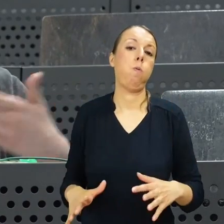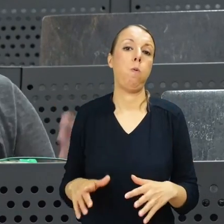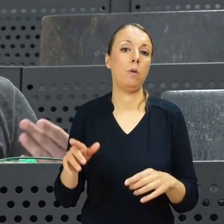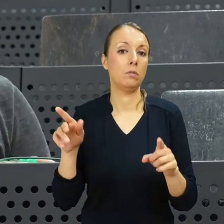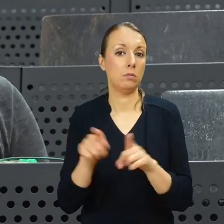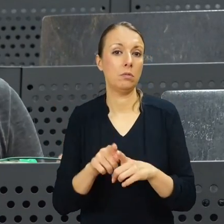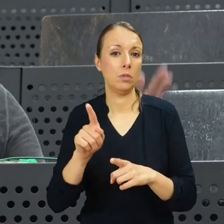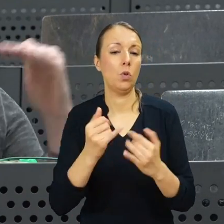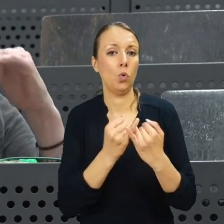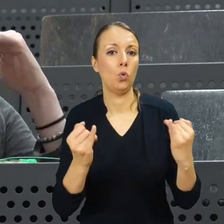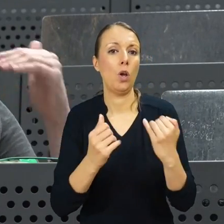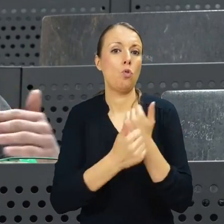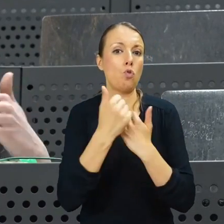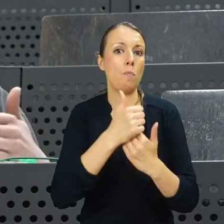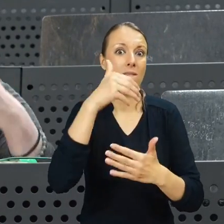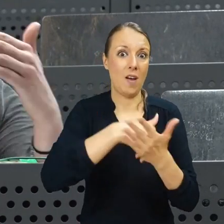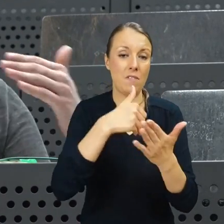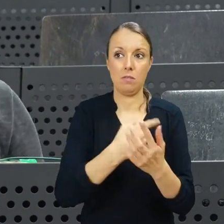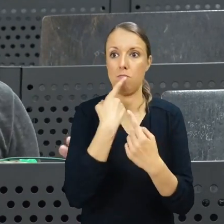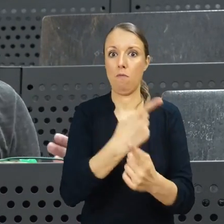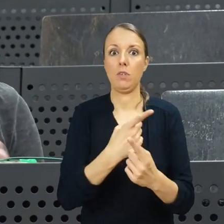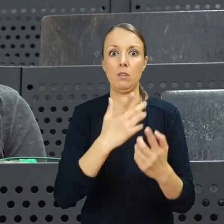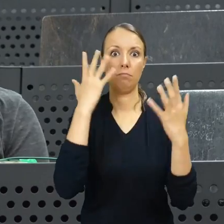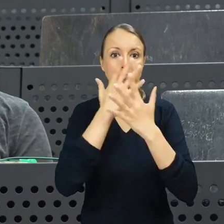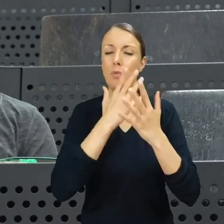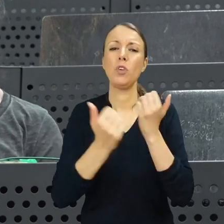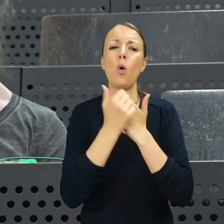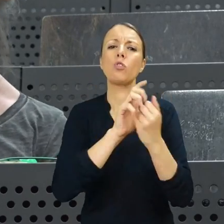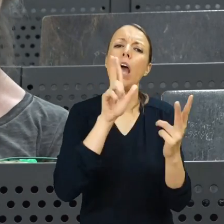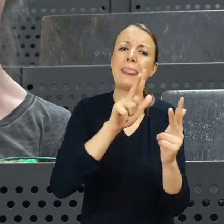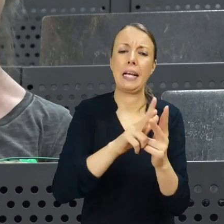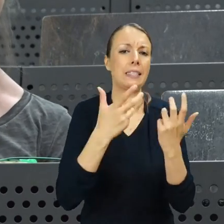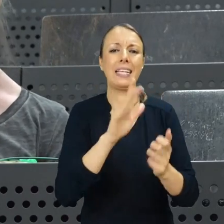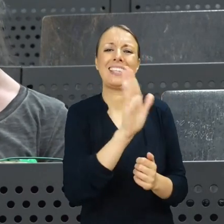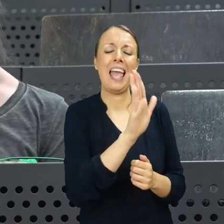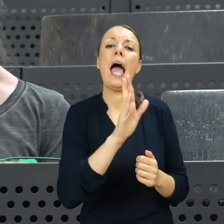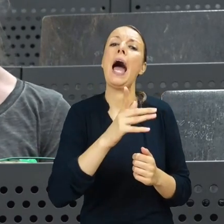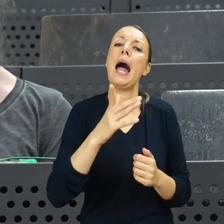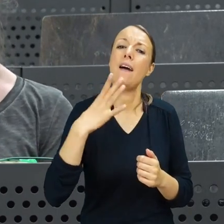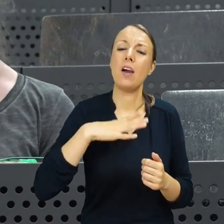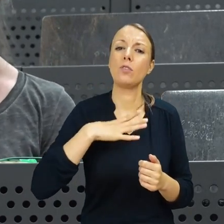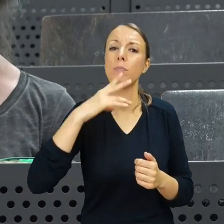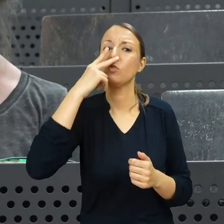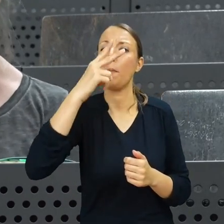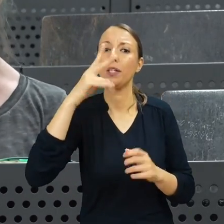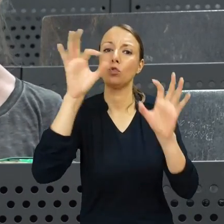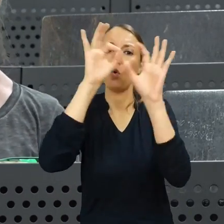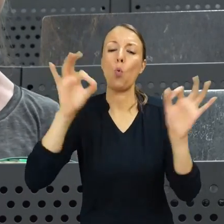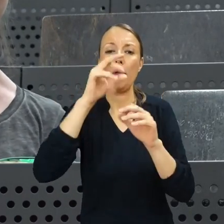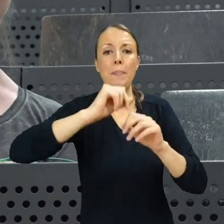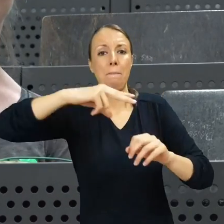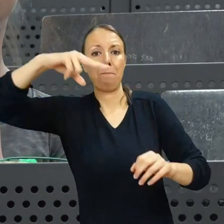koncepcją dokumentu wewnętrznego. I teraz nie chodzi mi o to, żeby atakować kogoś, tylko żeby przyjrzeć się raczej z góry temu, że to jest problem